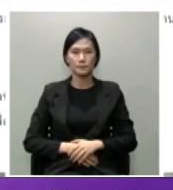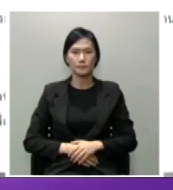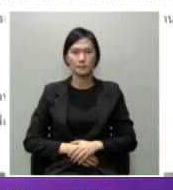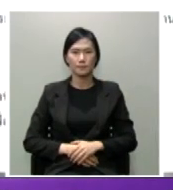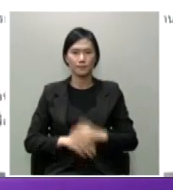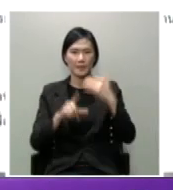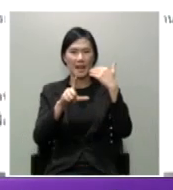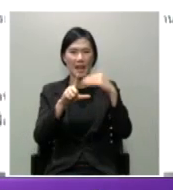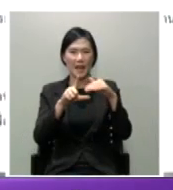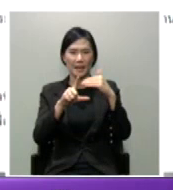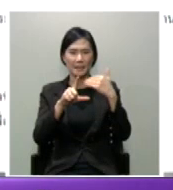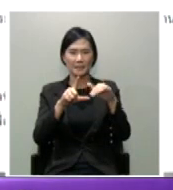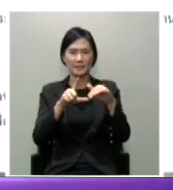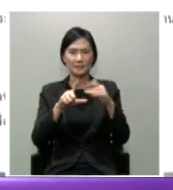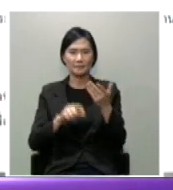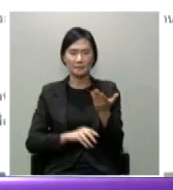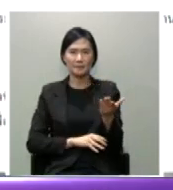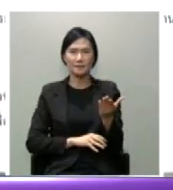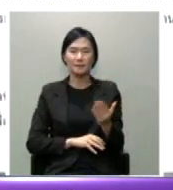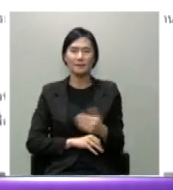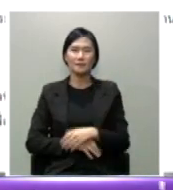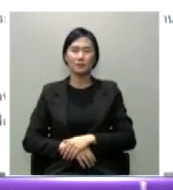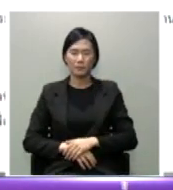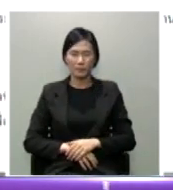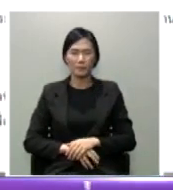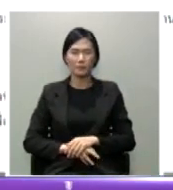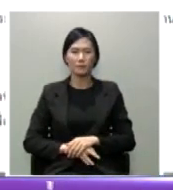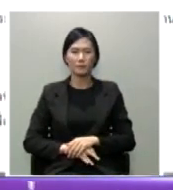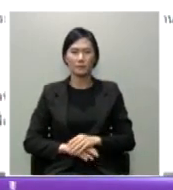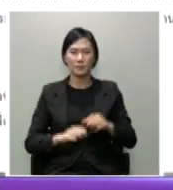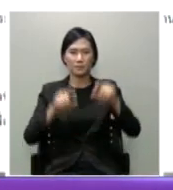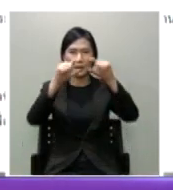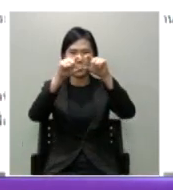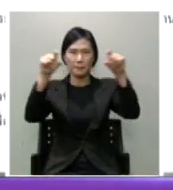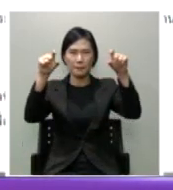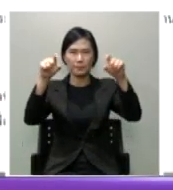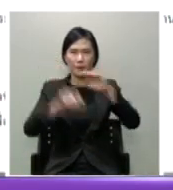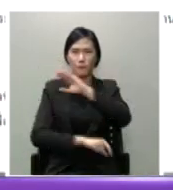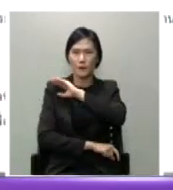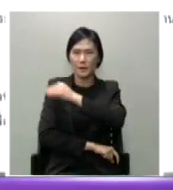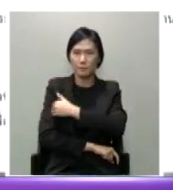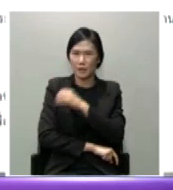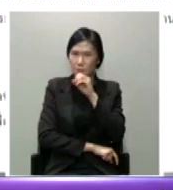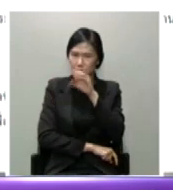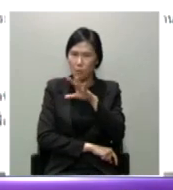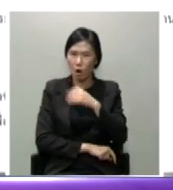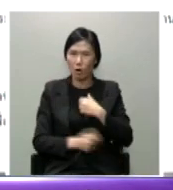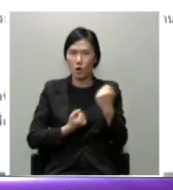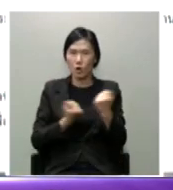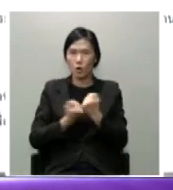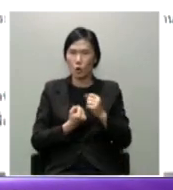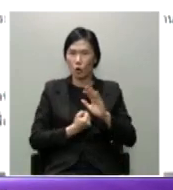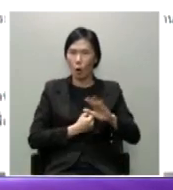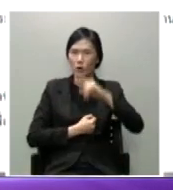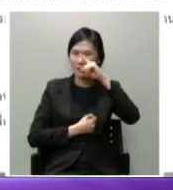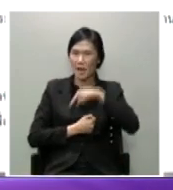ไลน์ฉบับหนึ่งโซเชียลมีเดียพาดหัวว่าฟิลิปปินส์ขู่ห้ามนำเข้ารถยนต์ผลิตจากไ